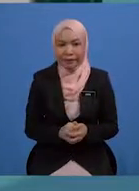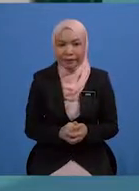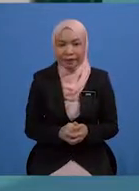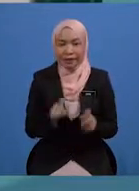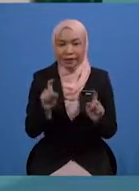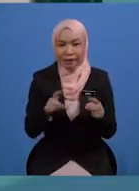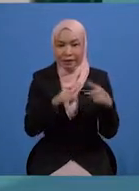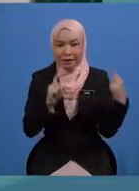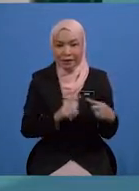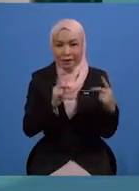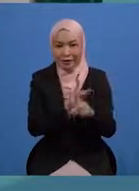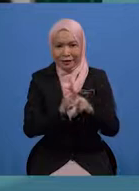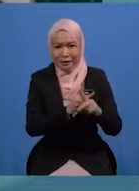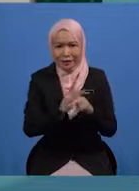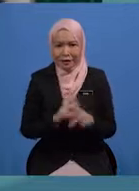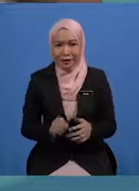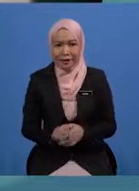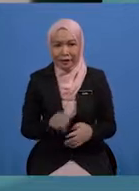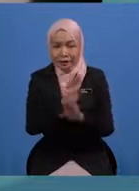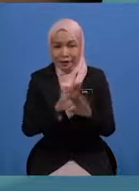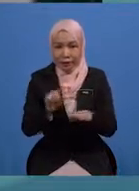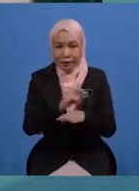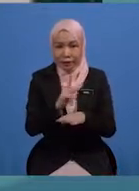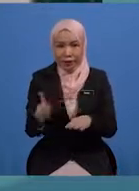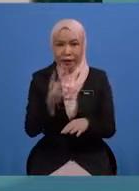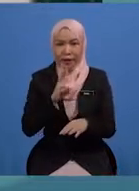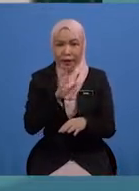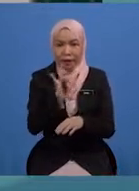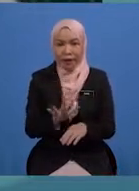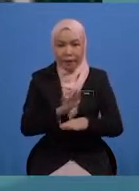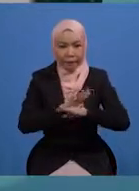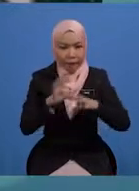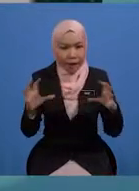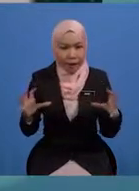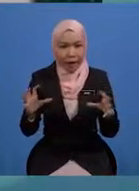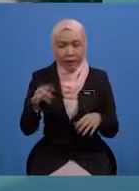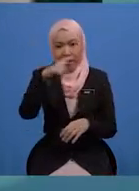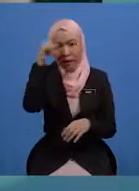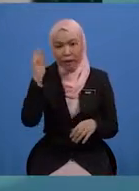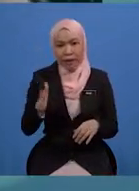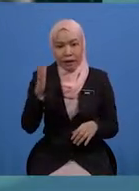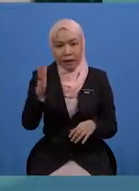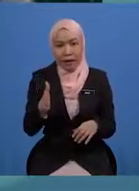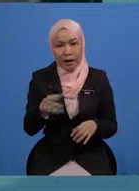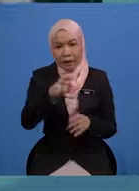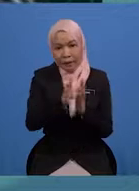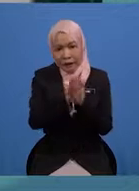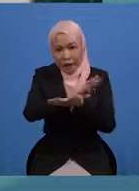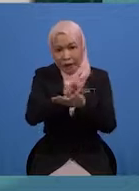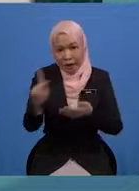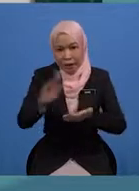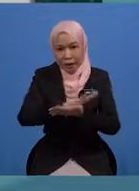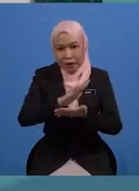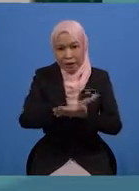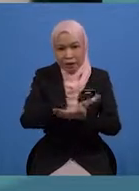warna. Jangan gunakan air yang terlalu banyak kerana akan menyebabkan permukaan kertas lukisan